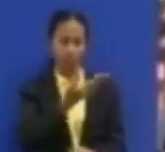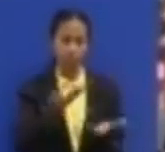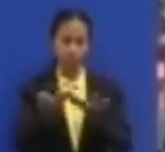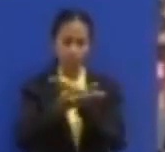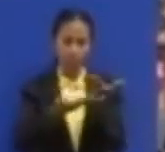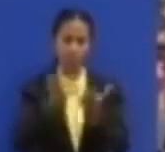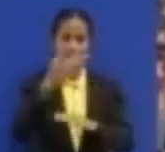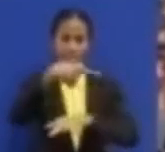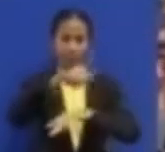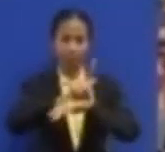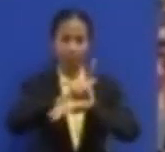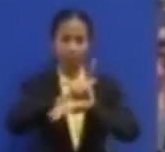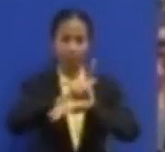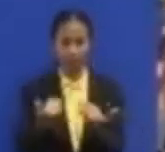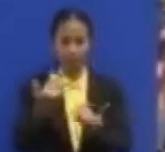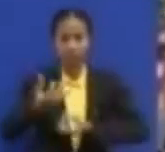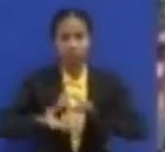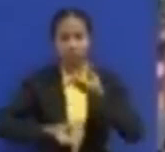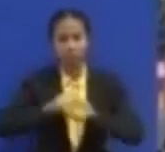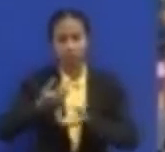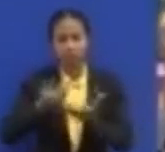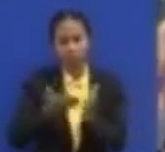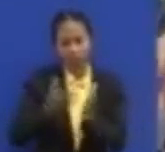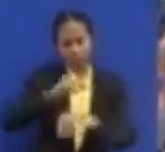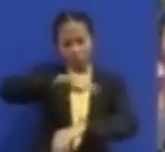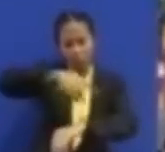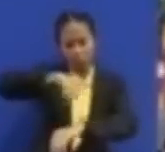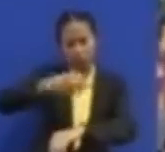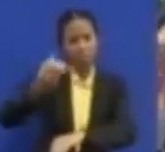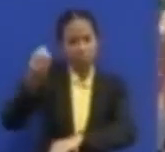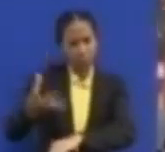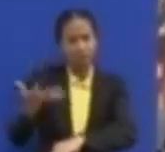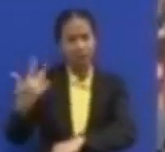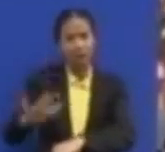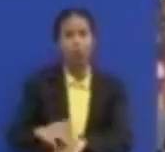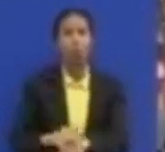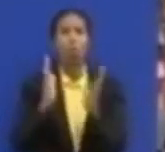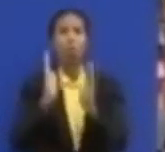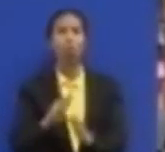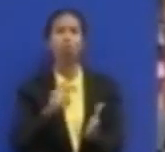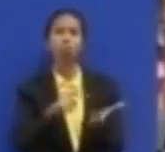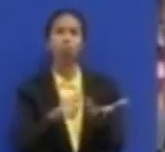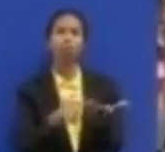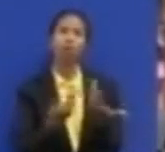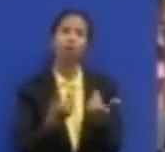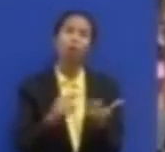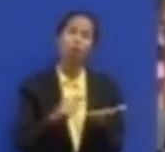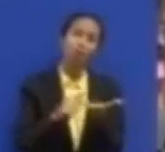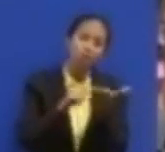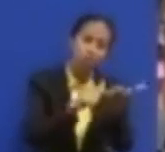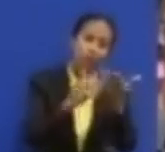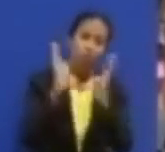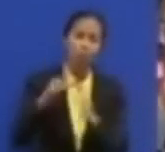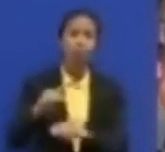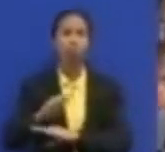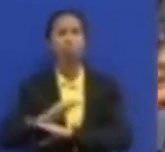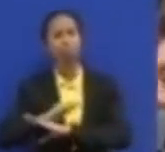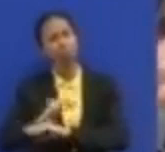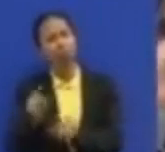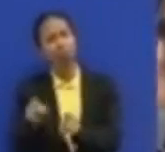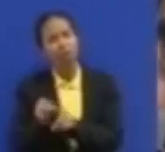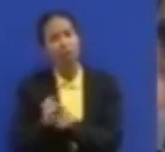าการอภิปรายเนี่ยน่าจะเพาะมากพอสมควรทั้งผู้เสนอยติแล้วก็ผู้คัดค้านเนี่ยเป็นที่เรียบร้อยแล้วก็อยากจะให้ท่านประธ